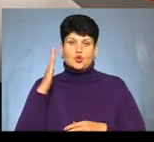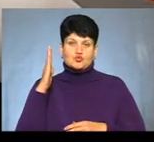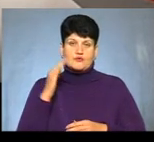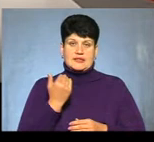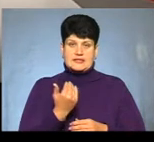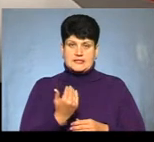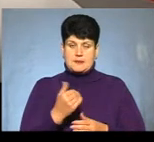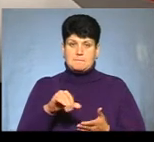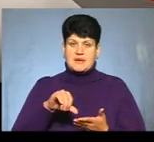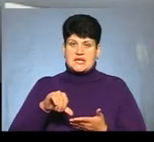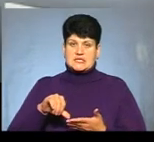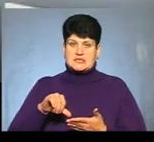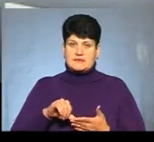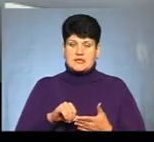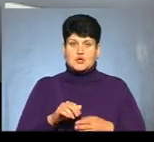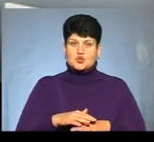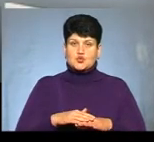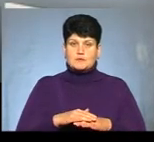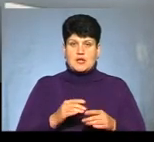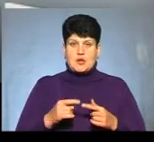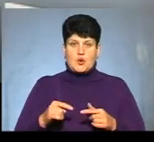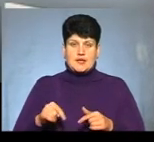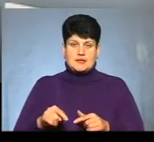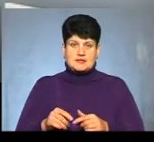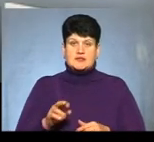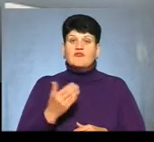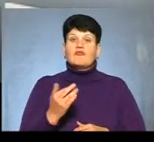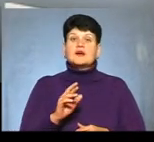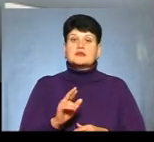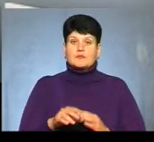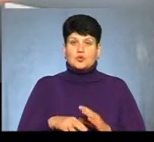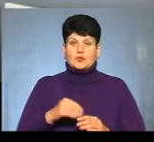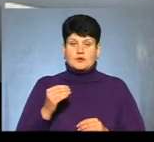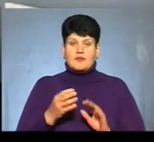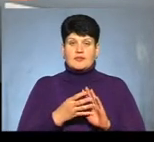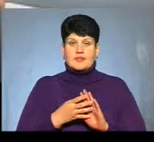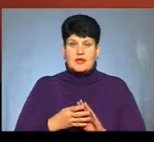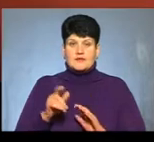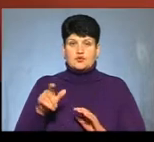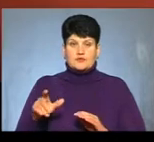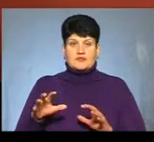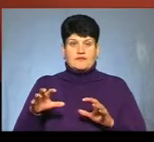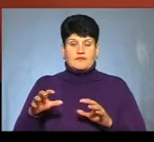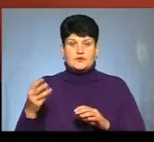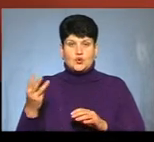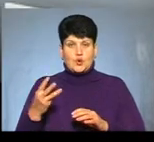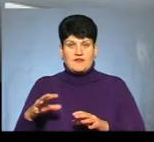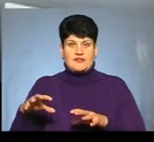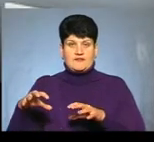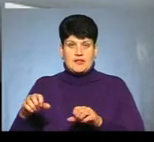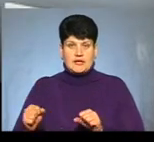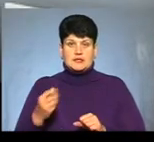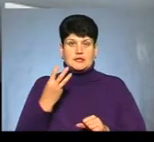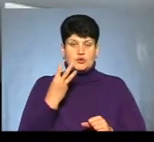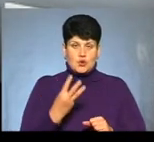мають голосувати за тебе представники суспільних організацій. Яким чином вас було обрано? Отак, 9 чоловік. Троє від влади, троє